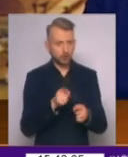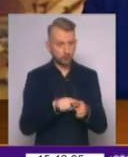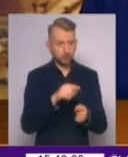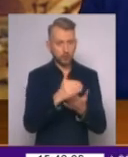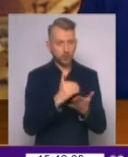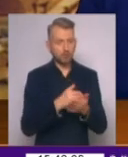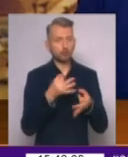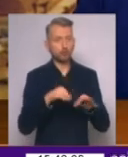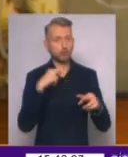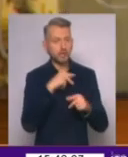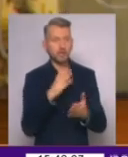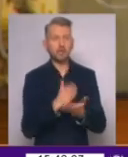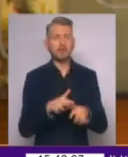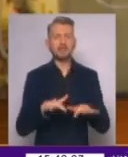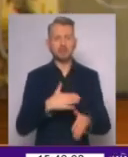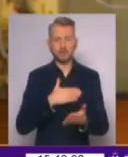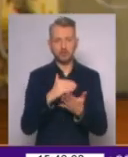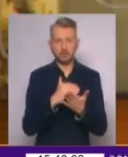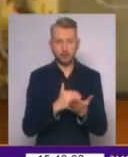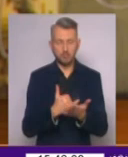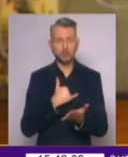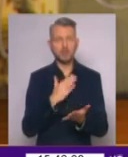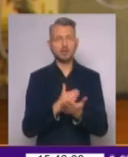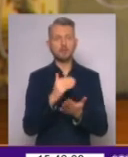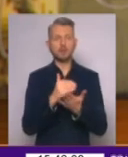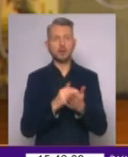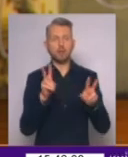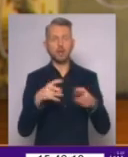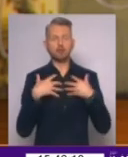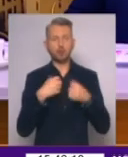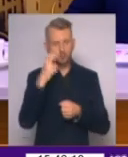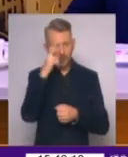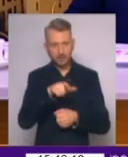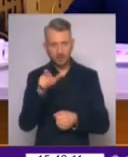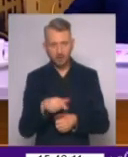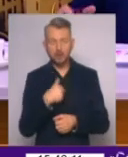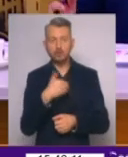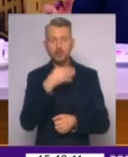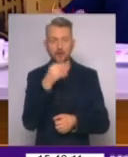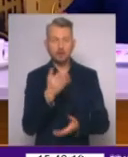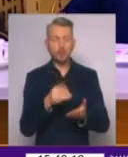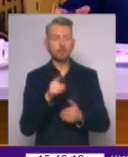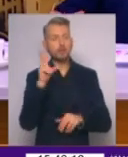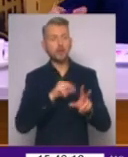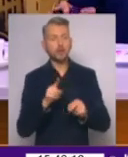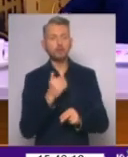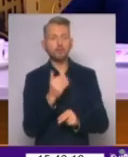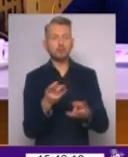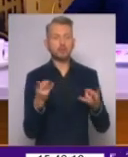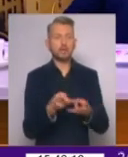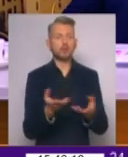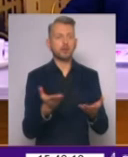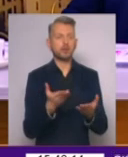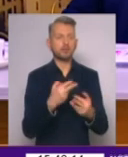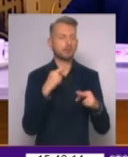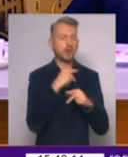«Доступні лікарі». І є місцеві наші програми. У нас є ця програма «Здоров'я киян». І як я вже казав, якщо ви вважаєте, що вам треба той чи інший